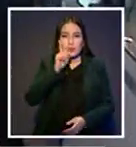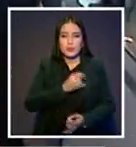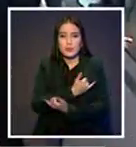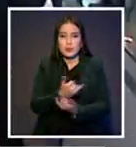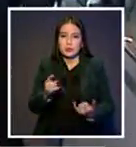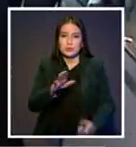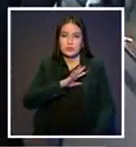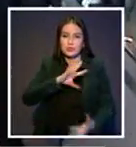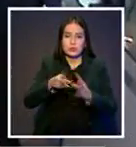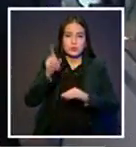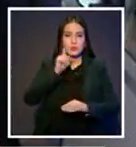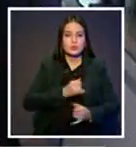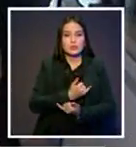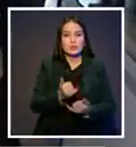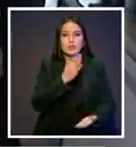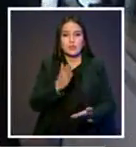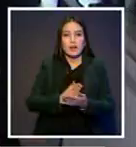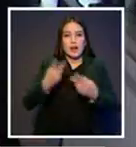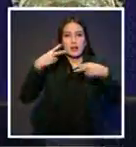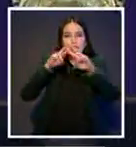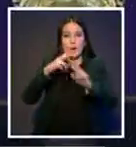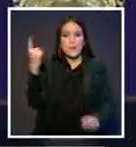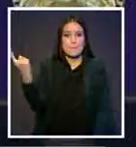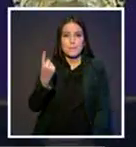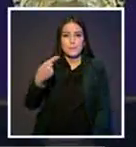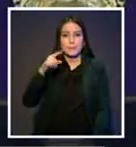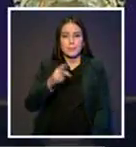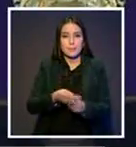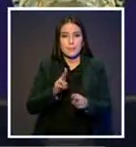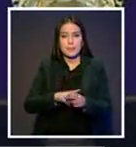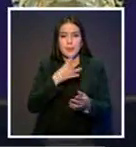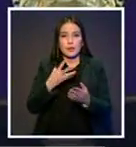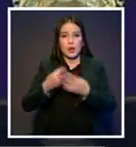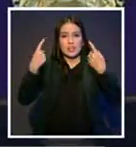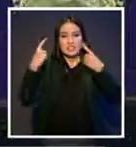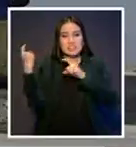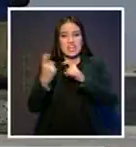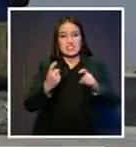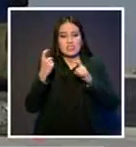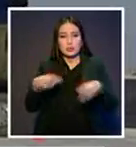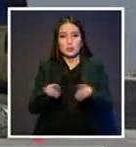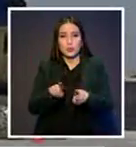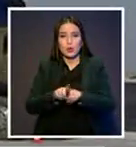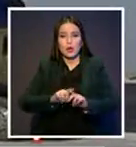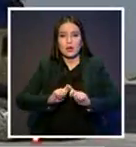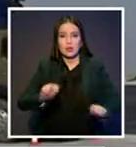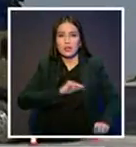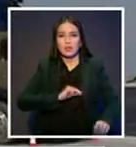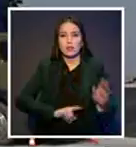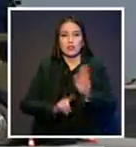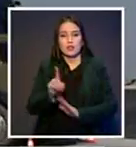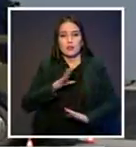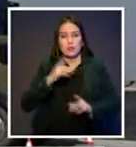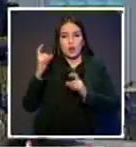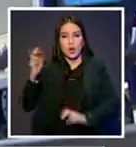бәрі жасалған. Сондай-ақ Астана 1 ақпараттық жүйесінің транзит модулі де іске қосылған. Осы жүйе алдын-ала ақпаратты берген сәттен бастап,